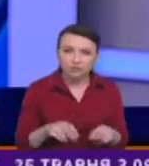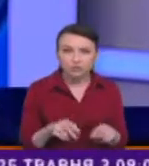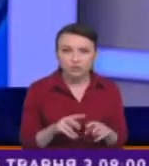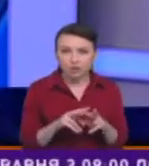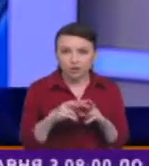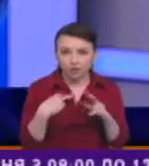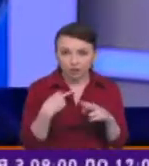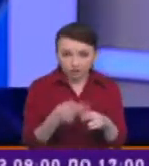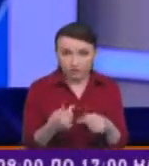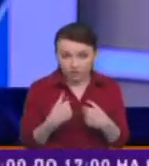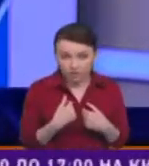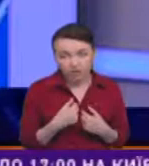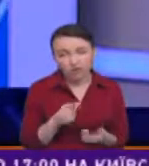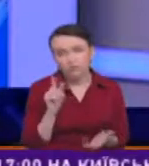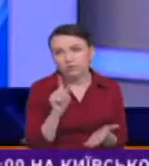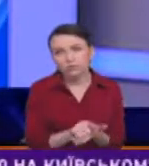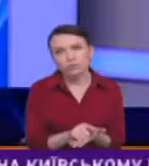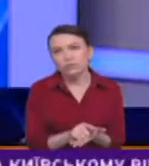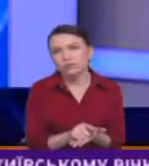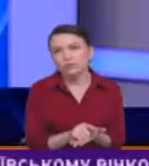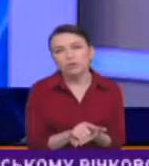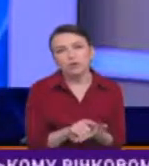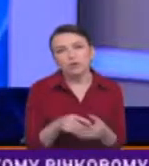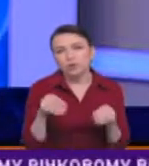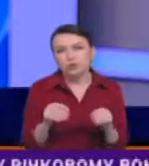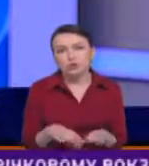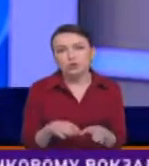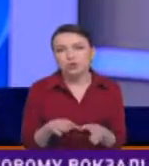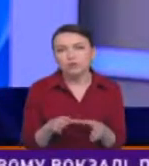говорив, звичайно, вони повинні прийняти рішення про неконституційність. Але